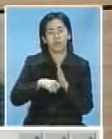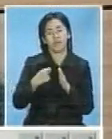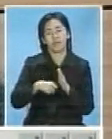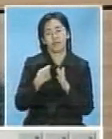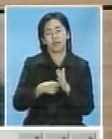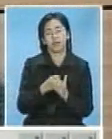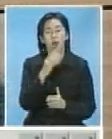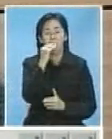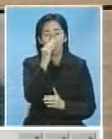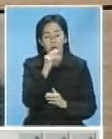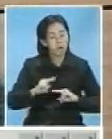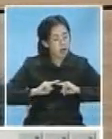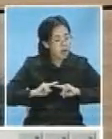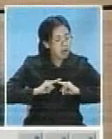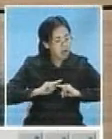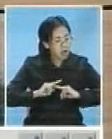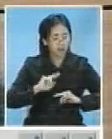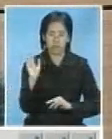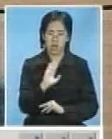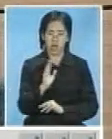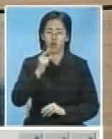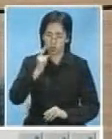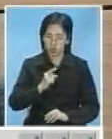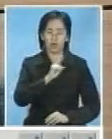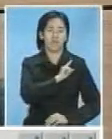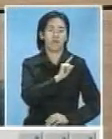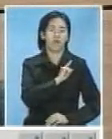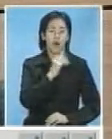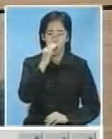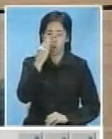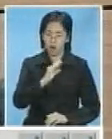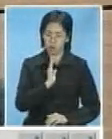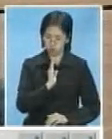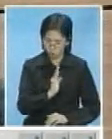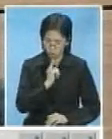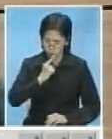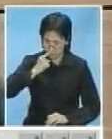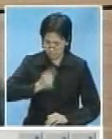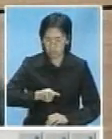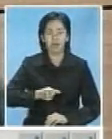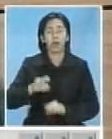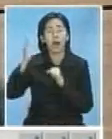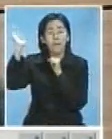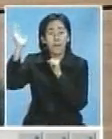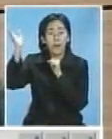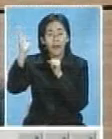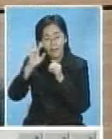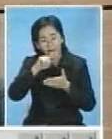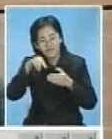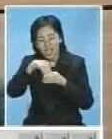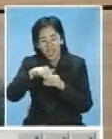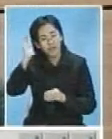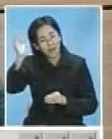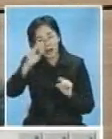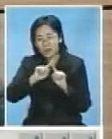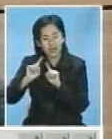ไม่พูดจาด้านเดียวต้องรับผิดชอบต้องพูดคำไหนคำนั้นนะคะหาเสียงกับประชาชนอย่างไรต้องมา